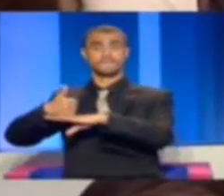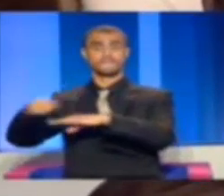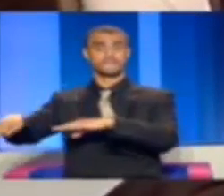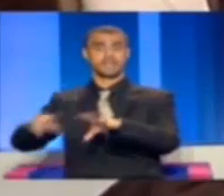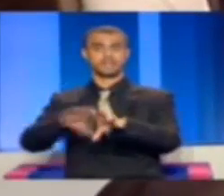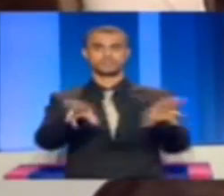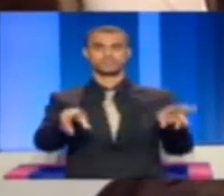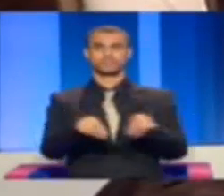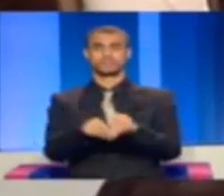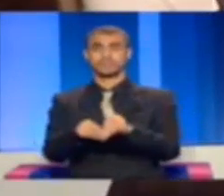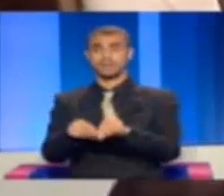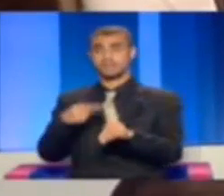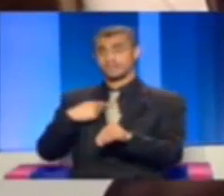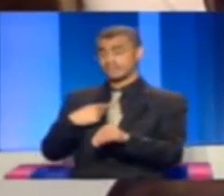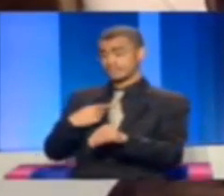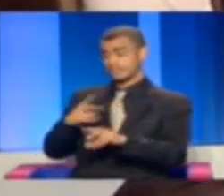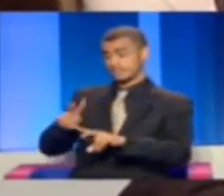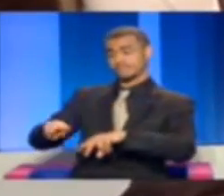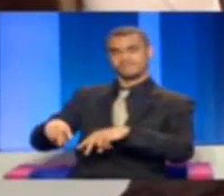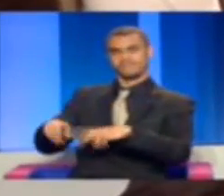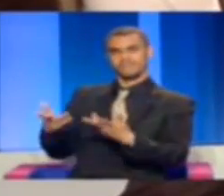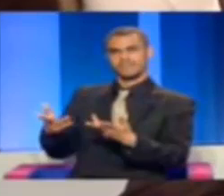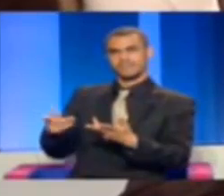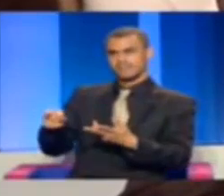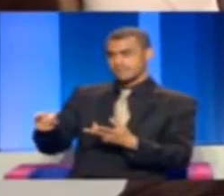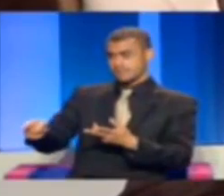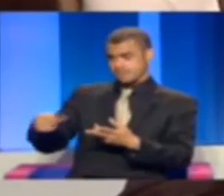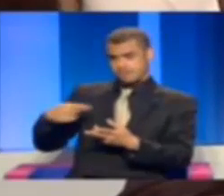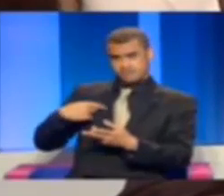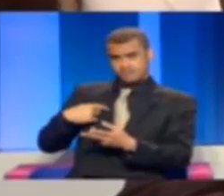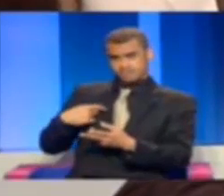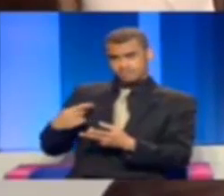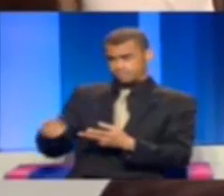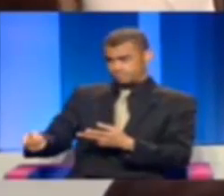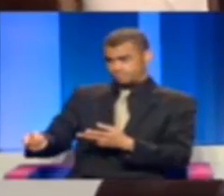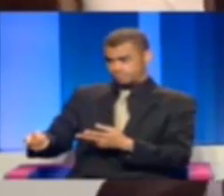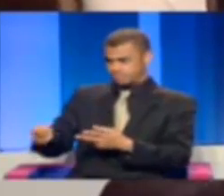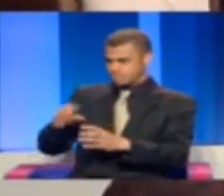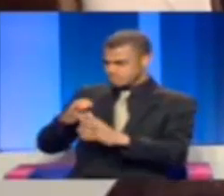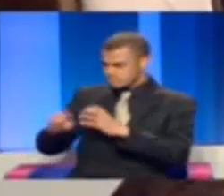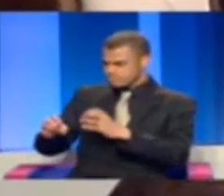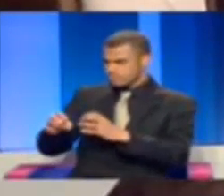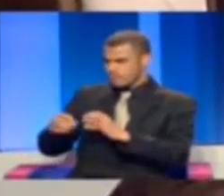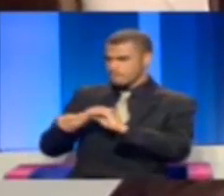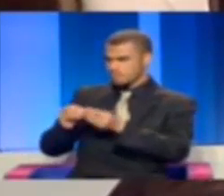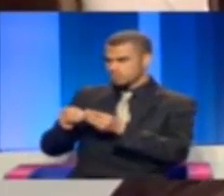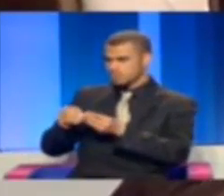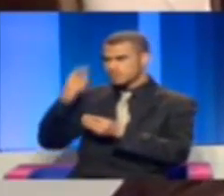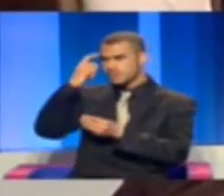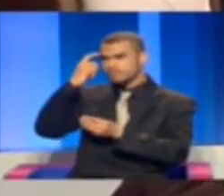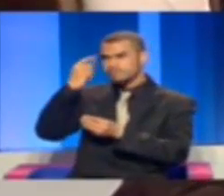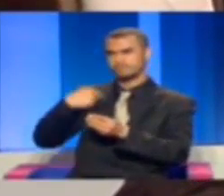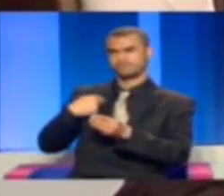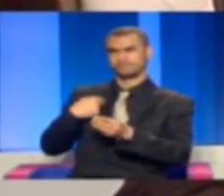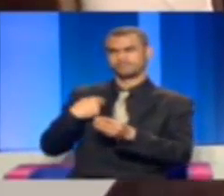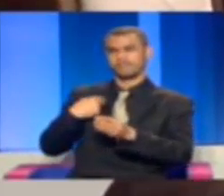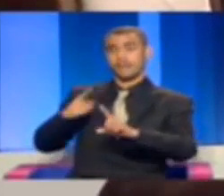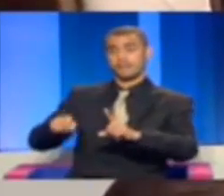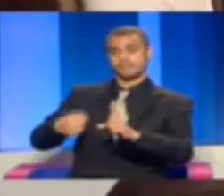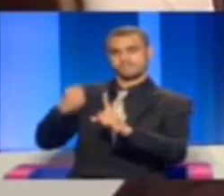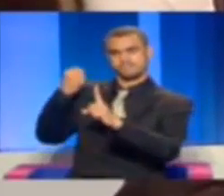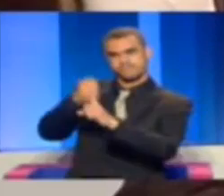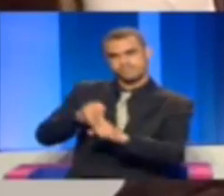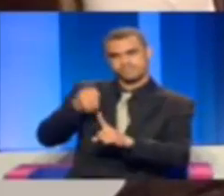فالحياه ديالي اللي عشتها داخل الاسره وداخل مع اب واحد ما كيسمعش ما حولتنيش لواحد الانسان غير عادي، بالعكس.